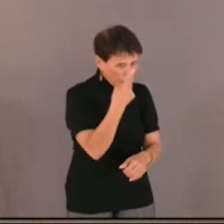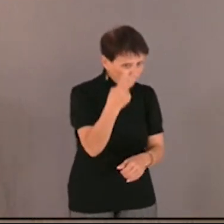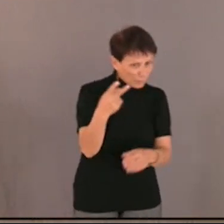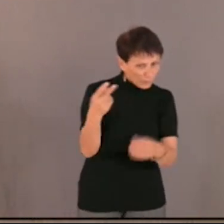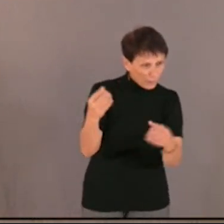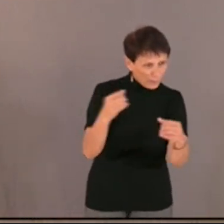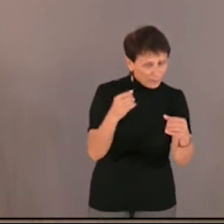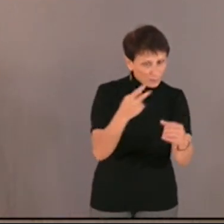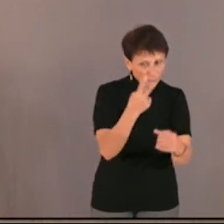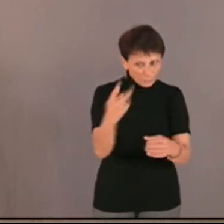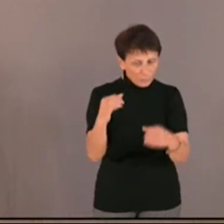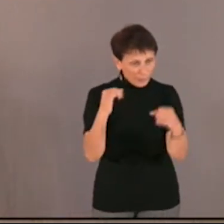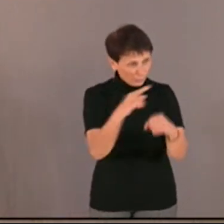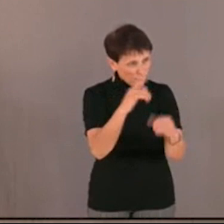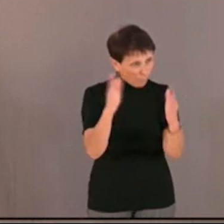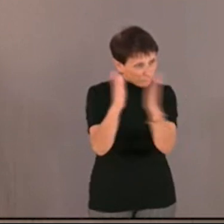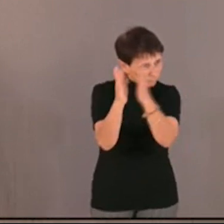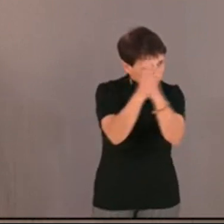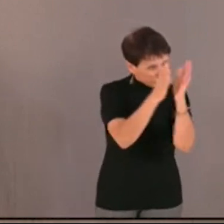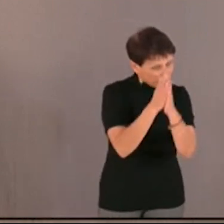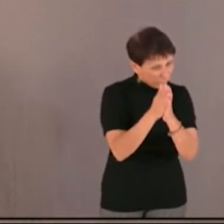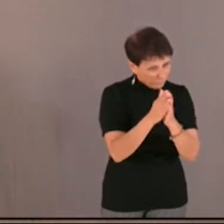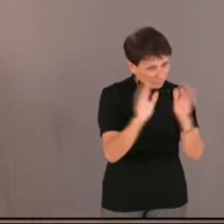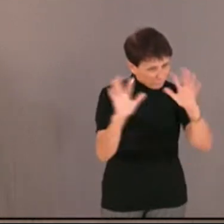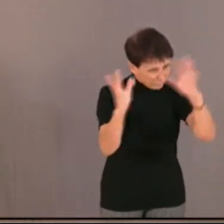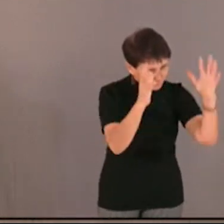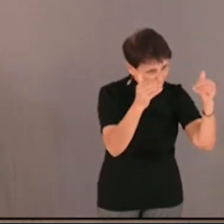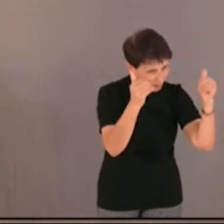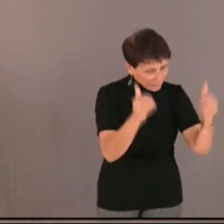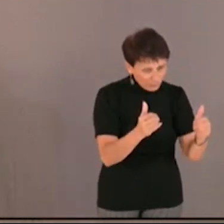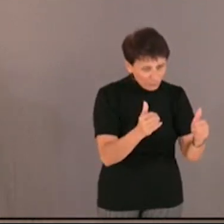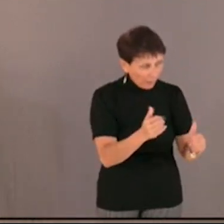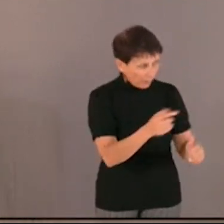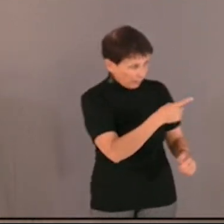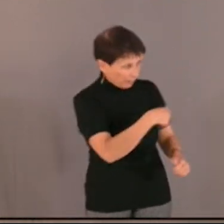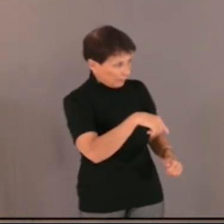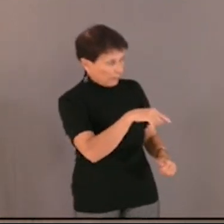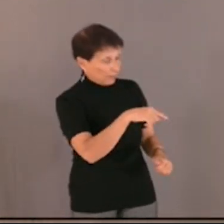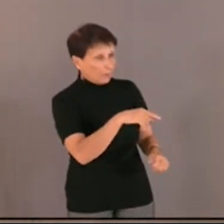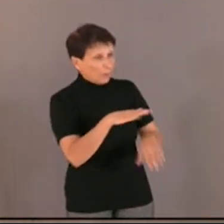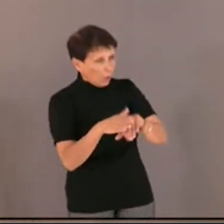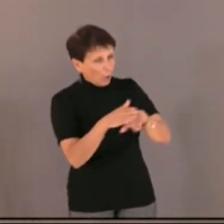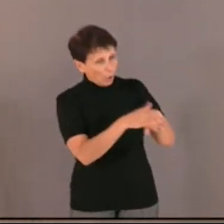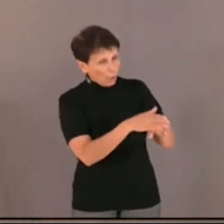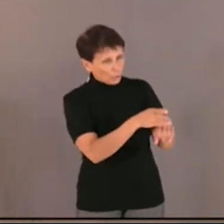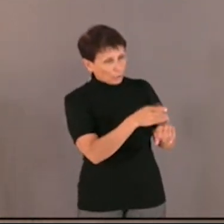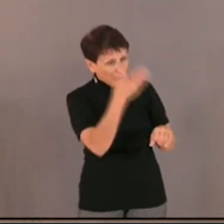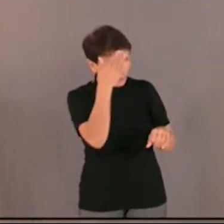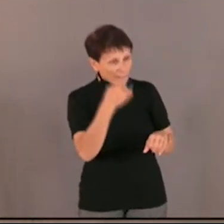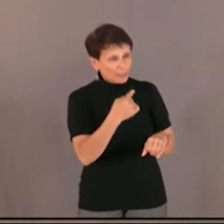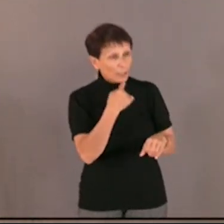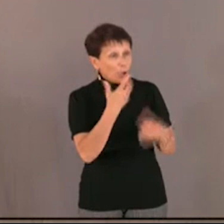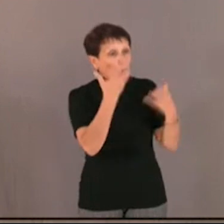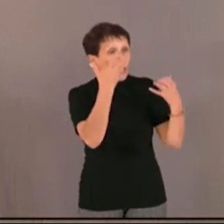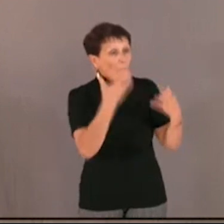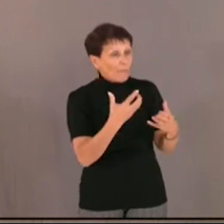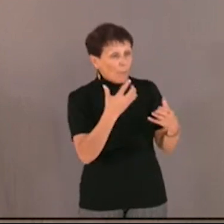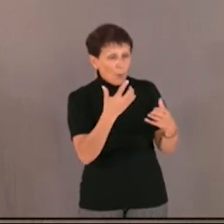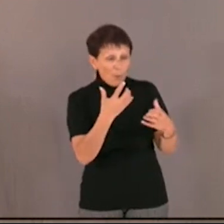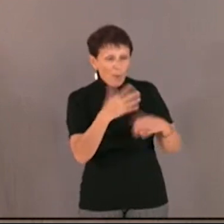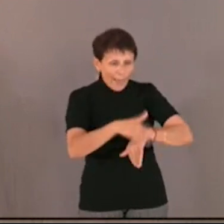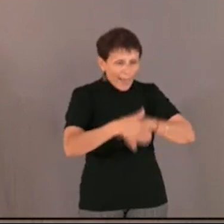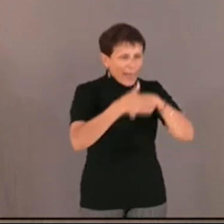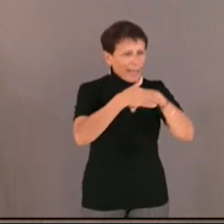les applaudissements, parce qu'au moins on sait dans quel camp vous vous trouvez, mesdames et messieurs de la gauche. Vous êtes toujours du côté des